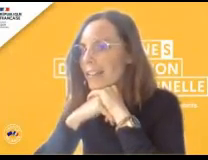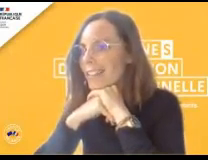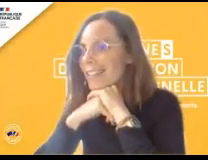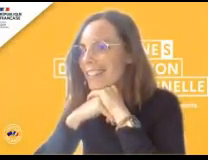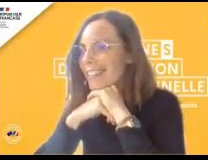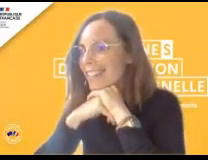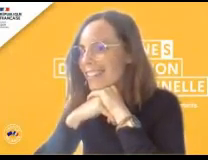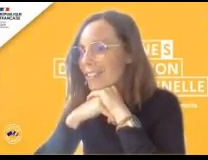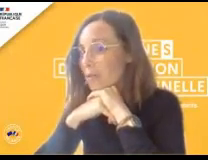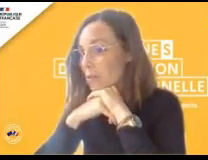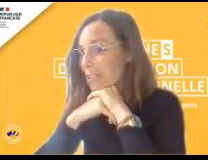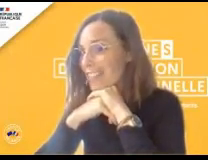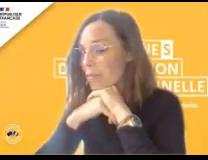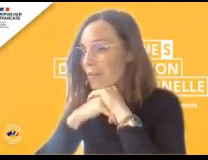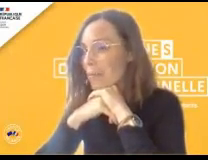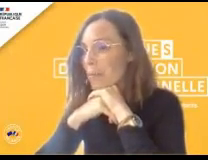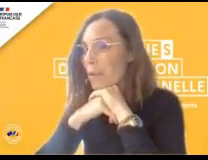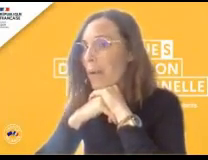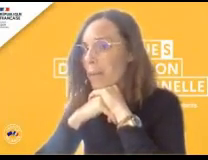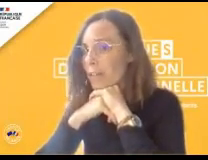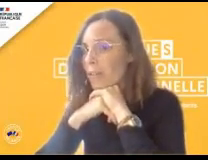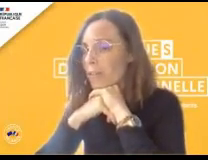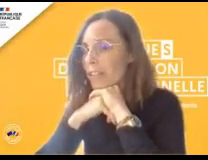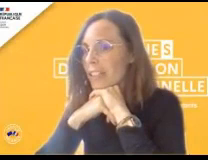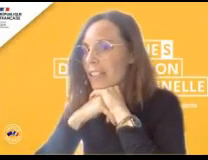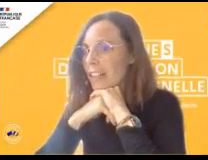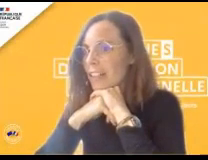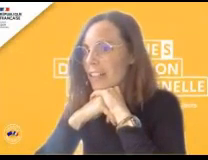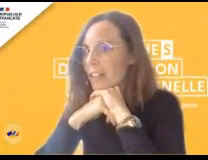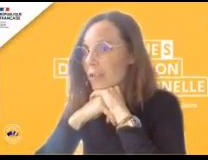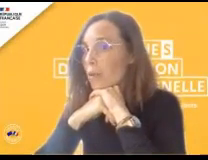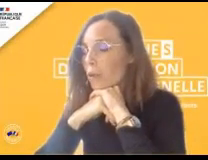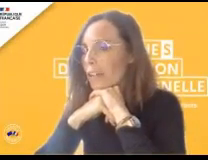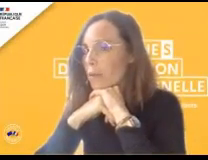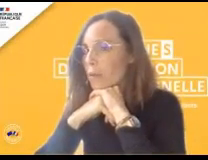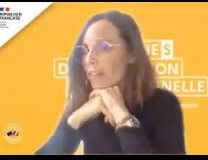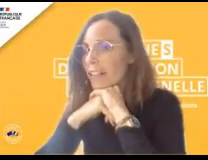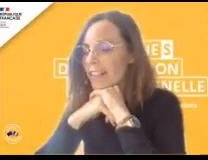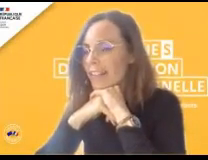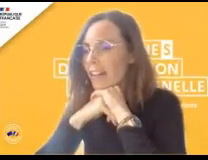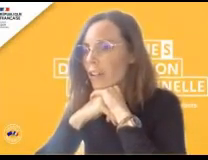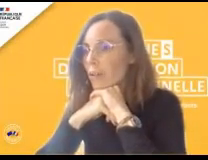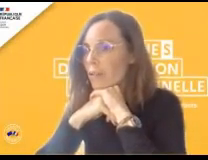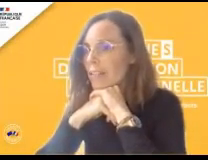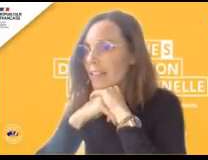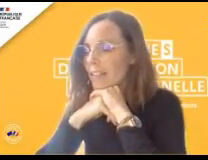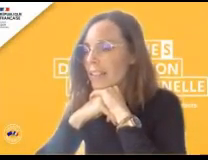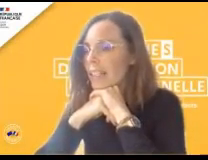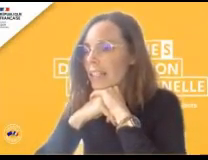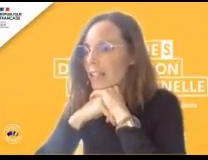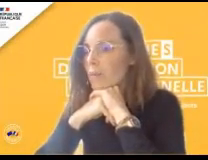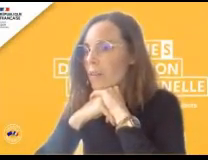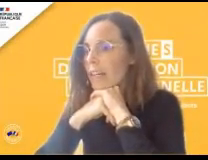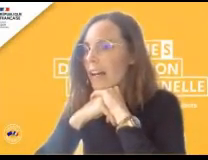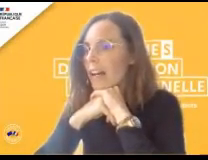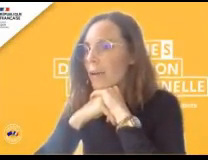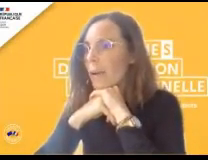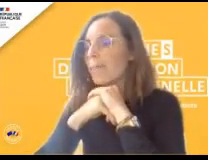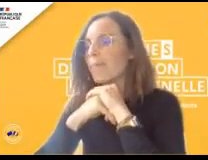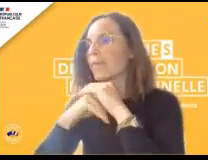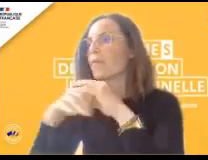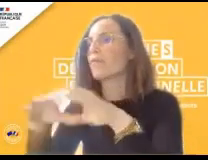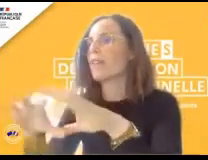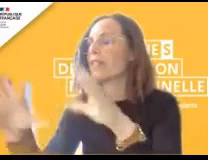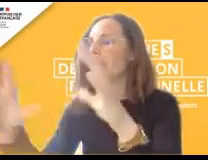été désigné donc suite à ce fameux appel d'offres, donc le réseau EVA qui intervient en Occitanie. Et donc